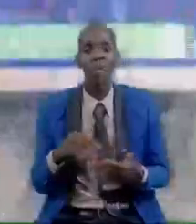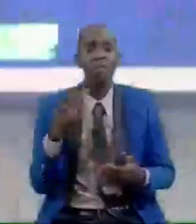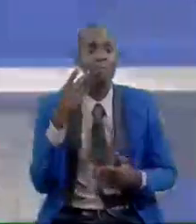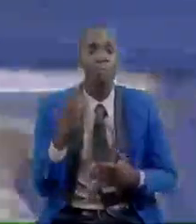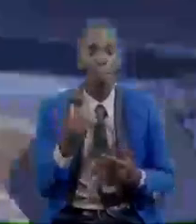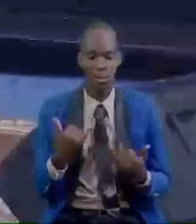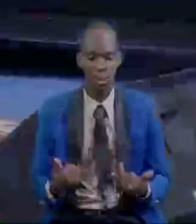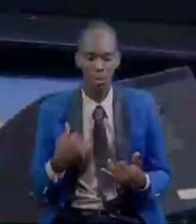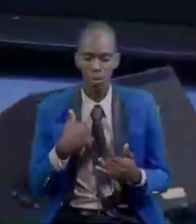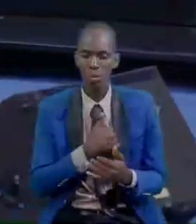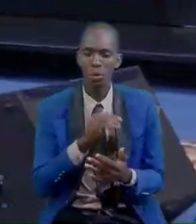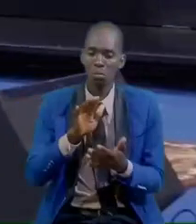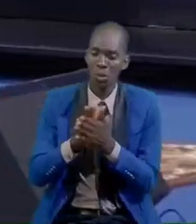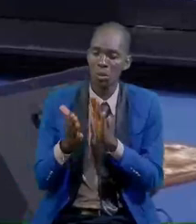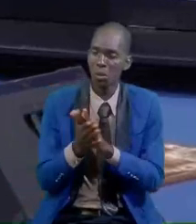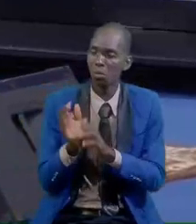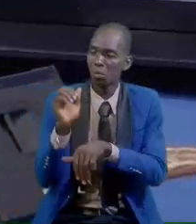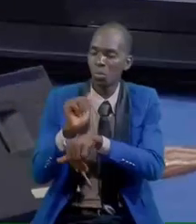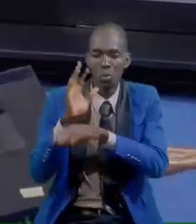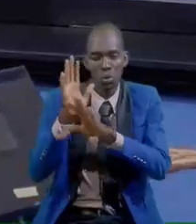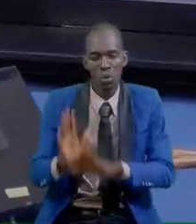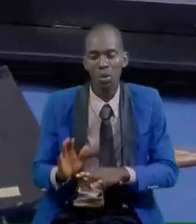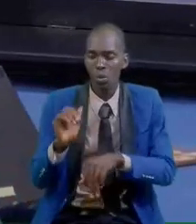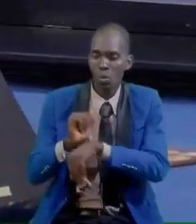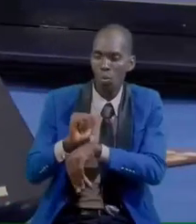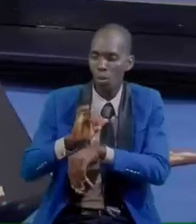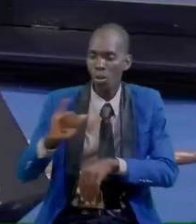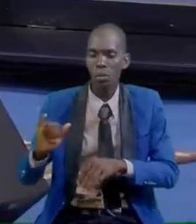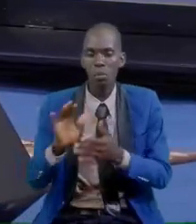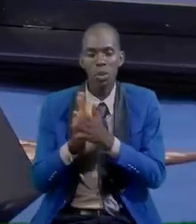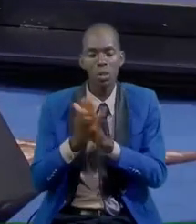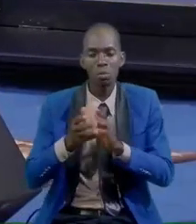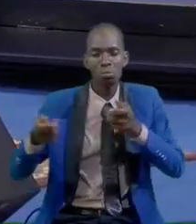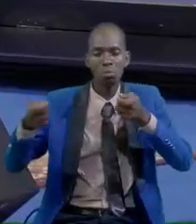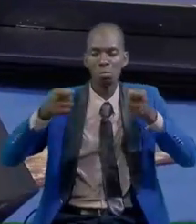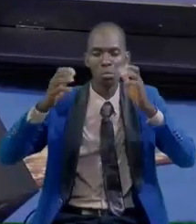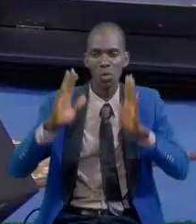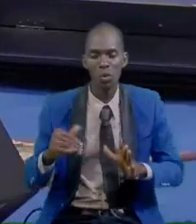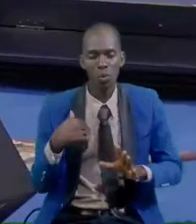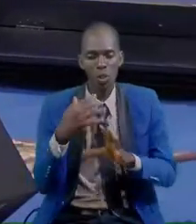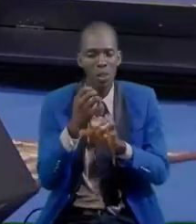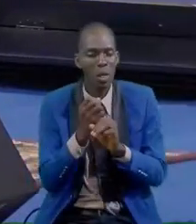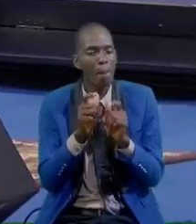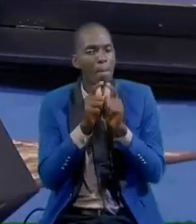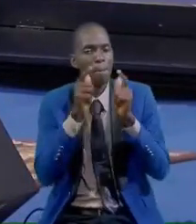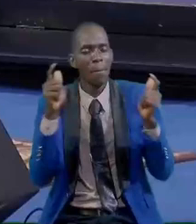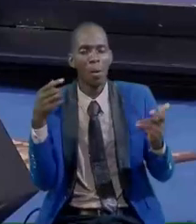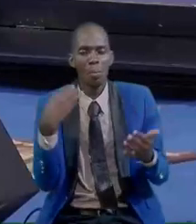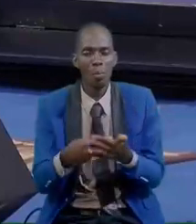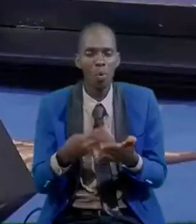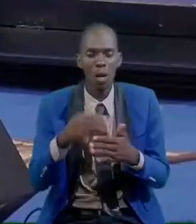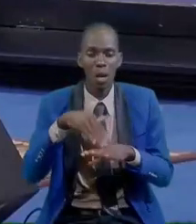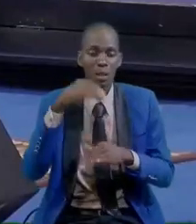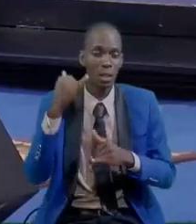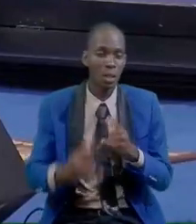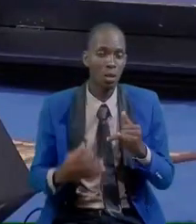travaillons. Et nous sommes responsables, dictionnaires, gestionnaires. Nous sommes replacés, nous gagnons beaucoup d'argent. Et à la fin du